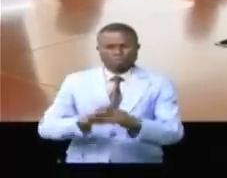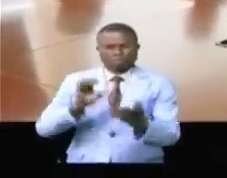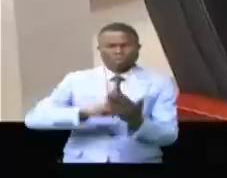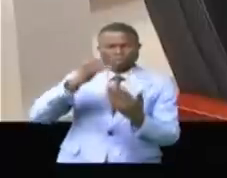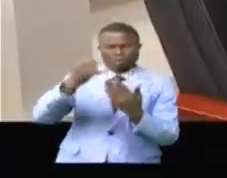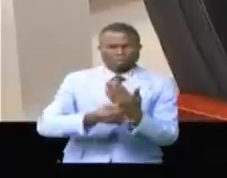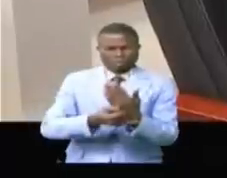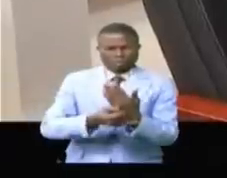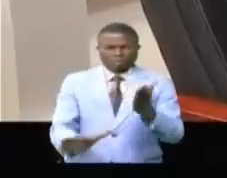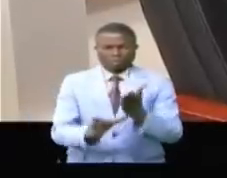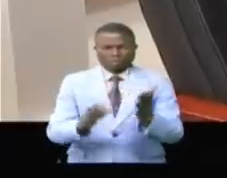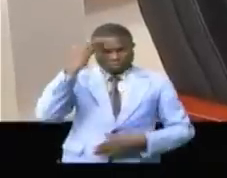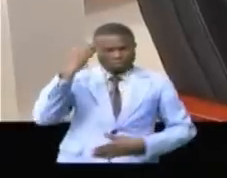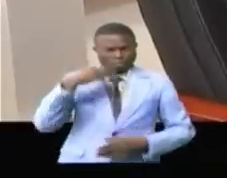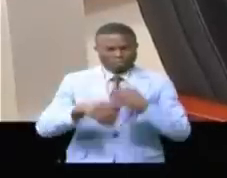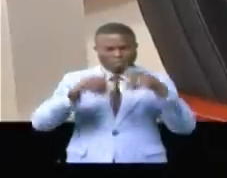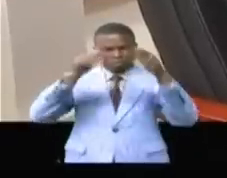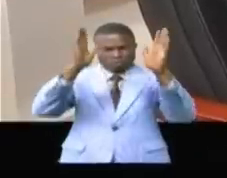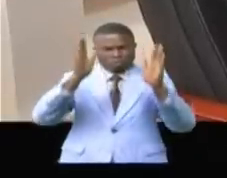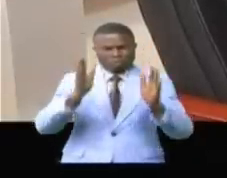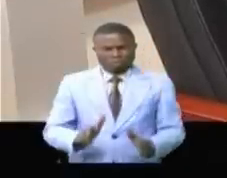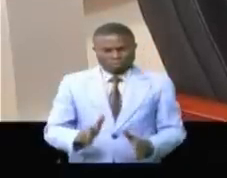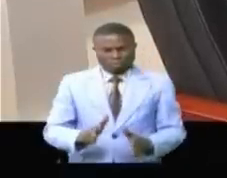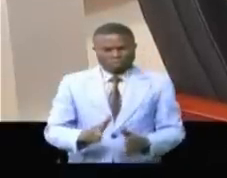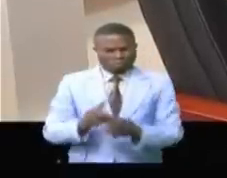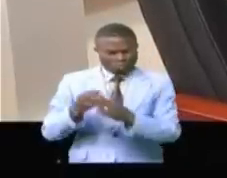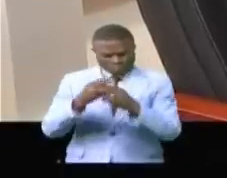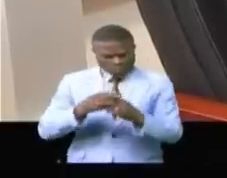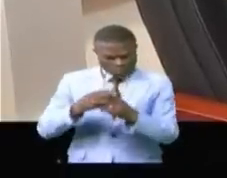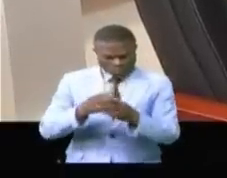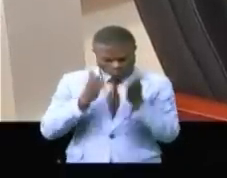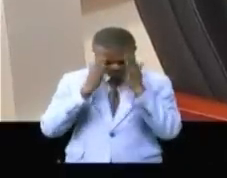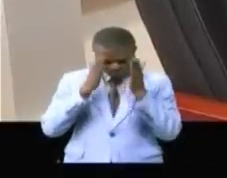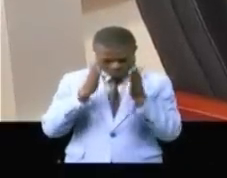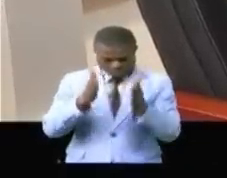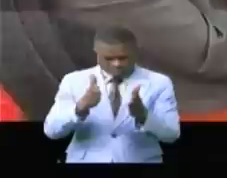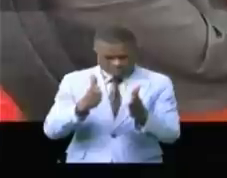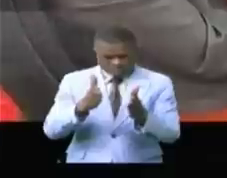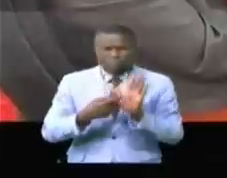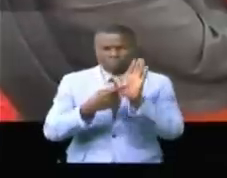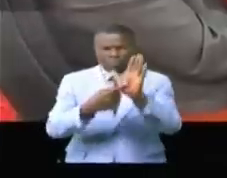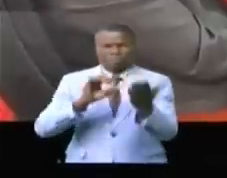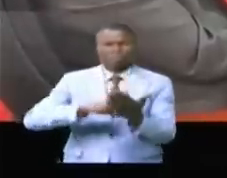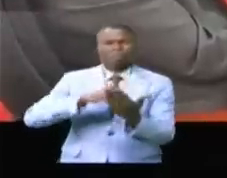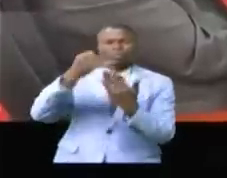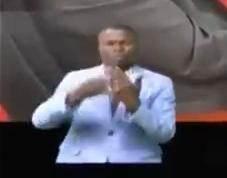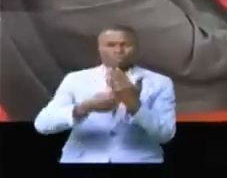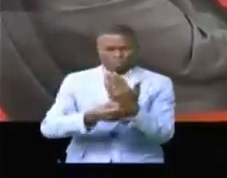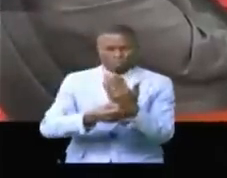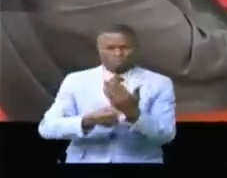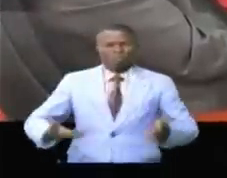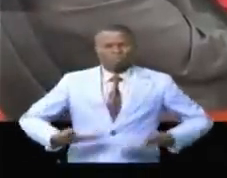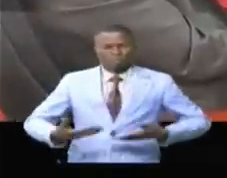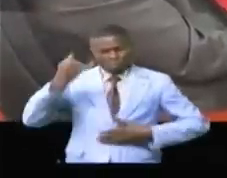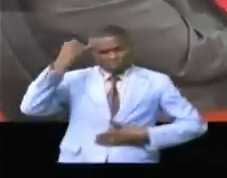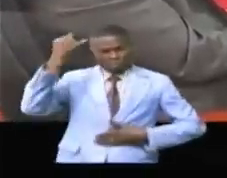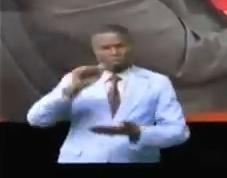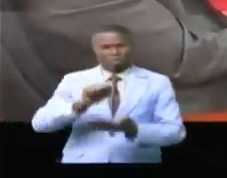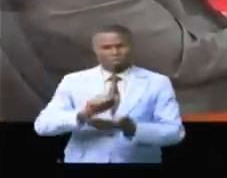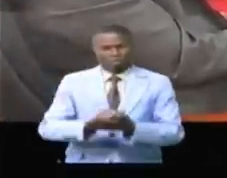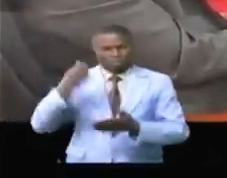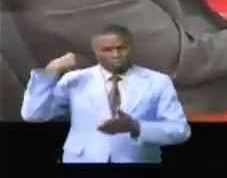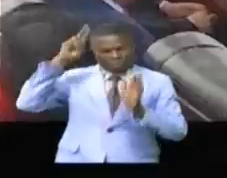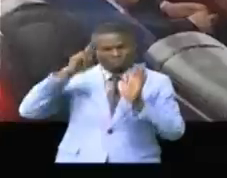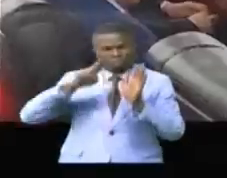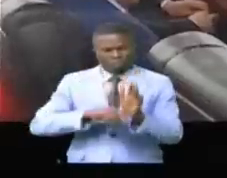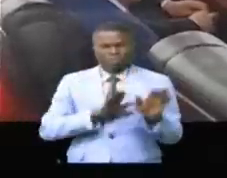projet. Le vice-ministre des Affaires étrangères, qui a suivi très attentivement la présentation du projet, a salué l'initiative. Le